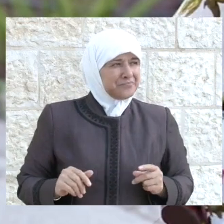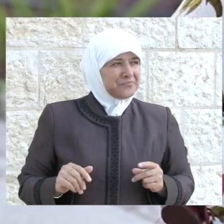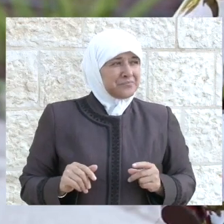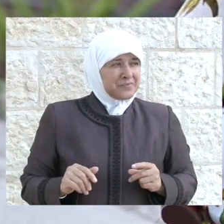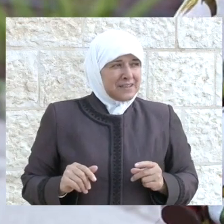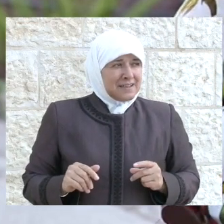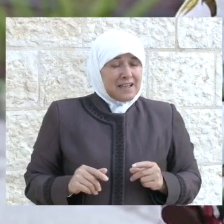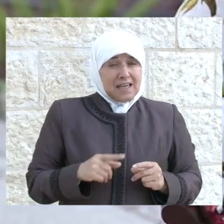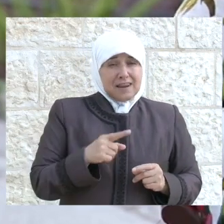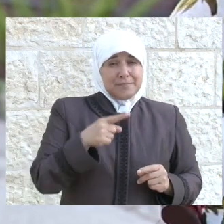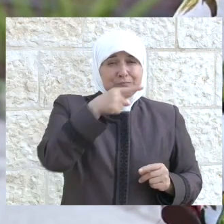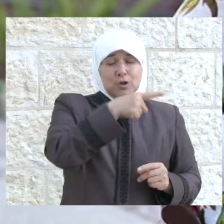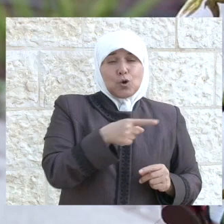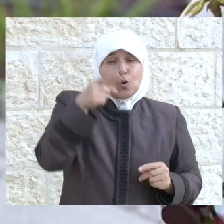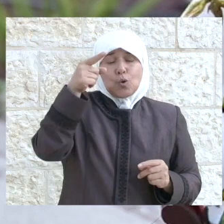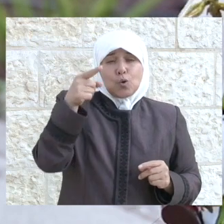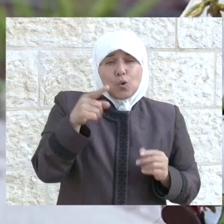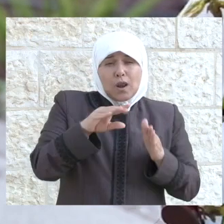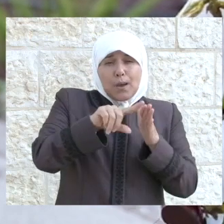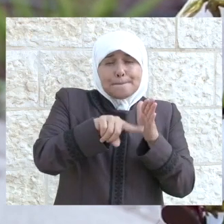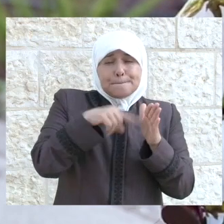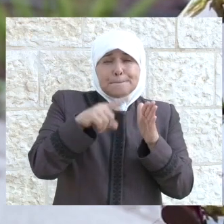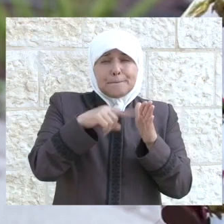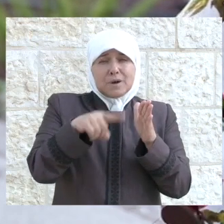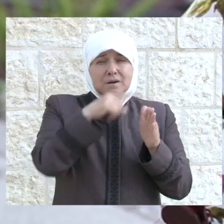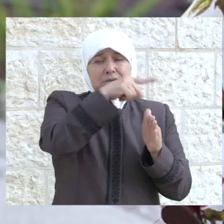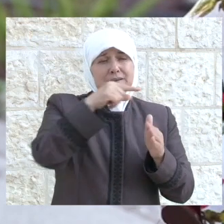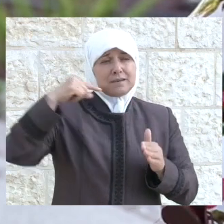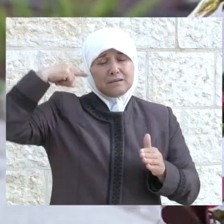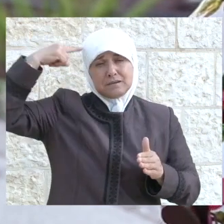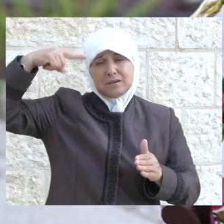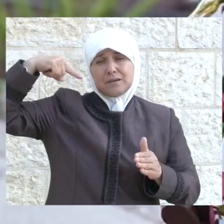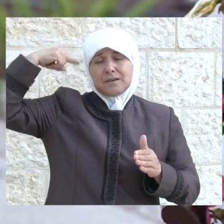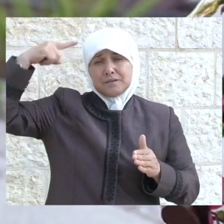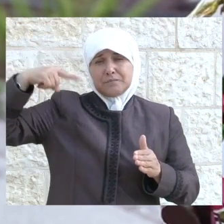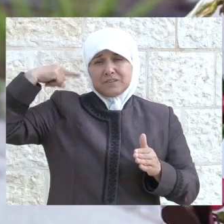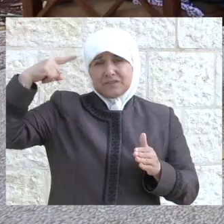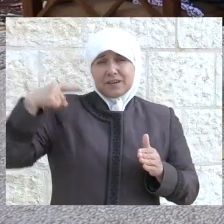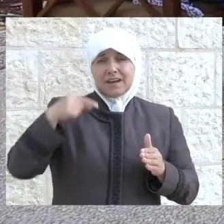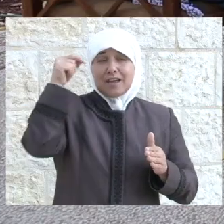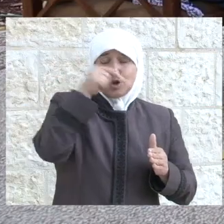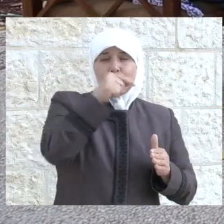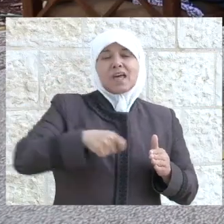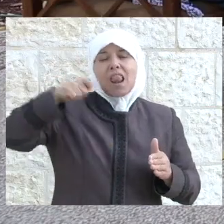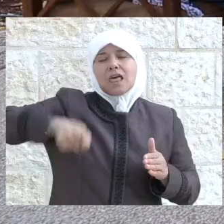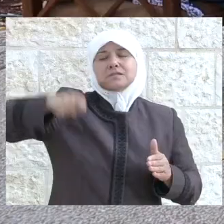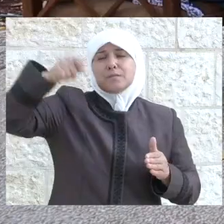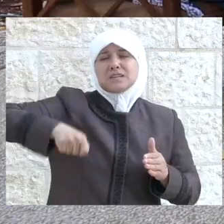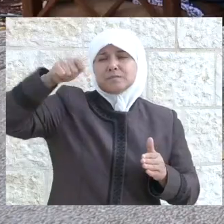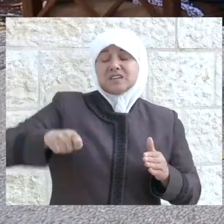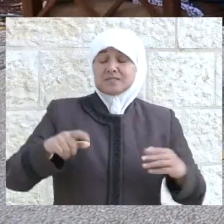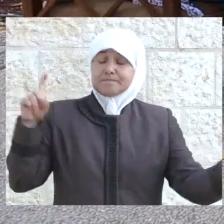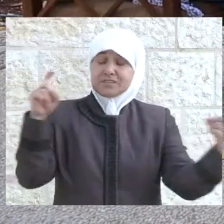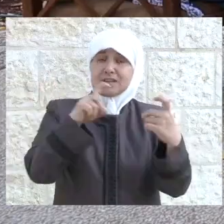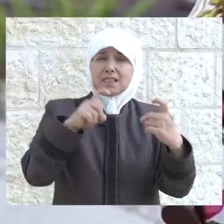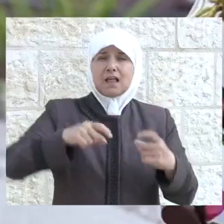كنت يعني أخذ دعم كبير، إني أفكر إنه أنا عندي قضية نبيلة وأفكر إنه أنا عندي